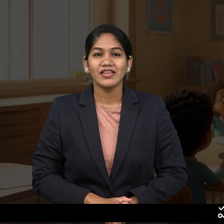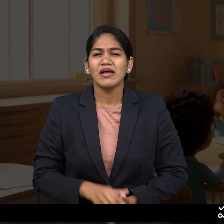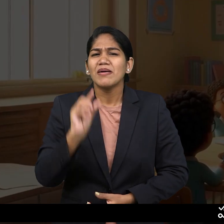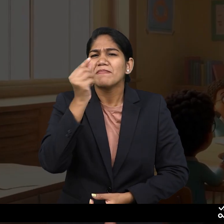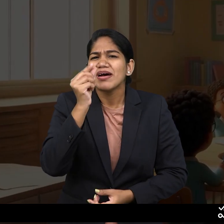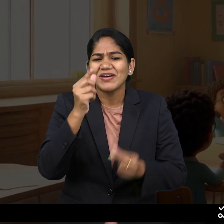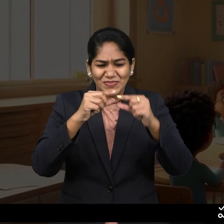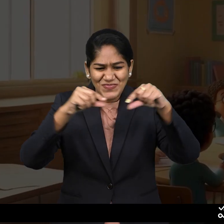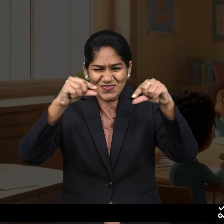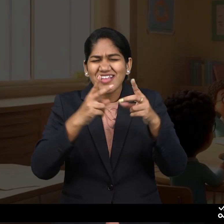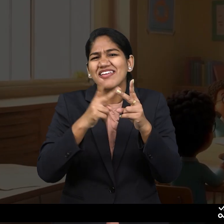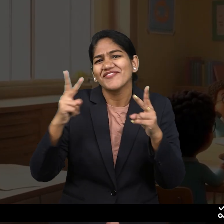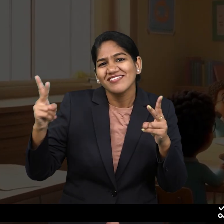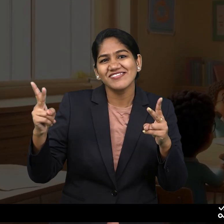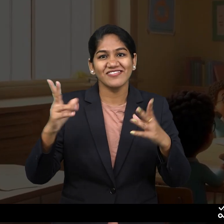పప్పు ధాన్యాలు,